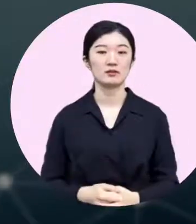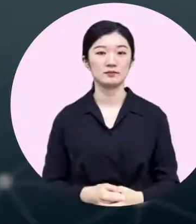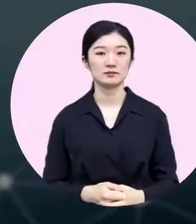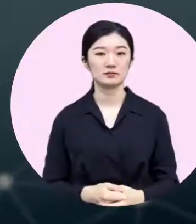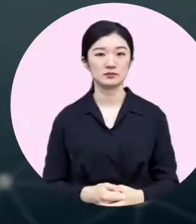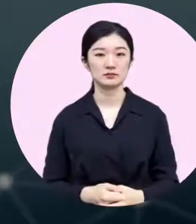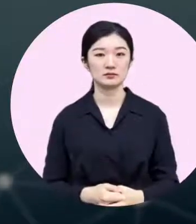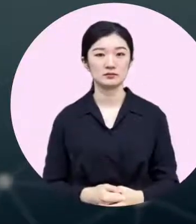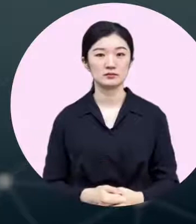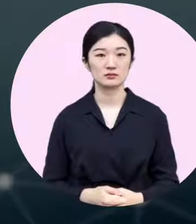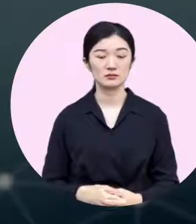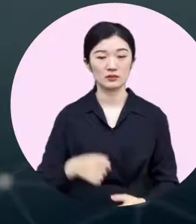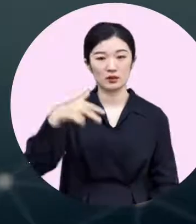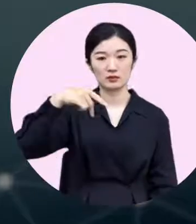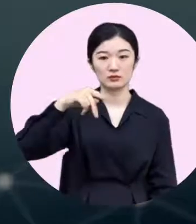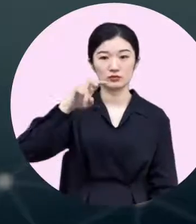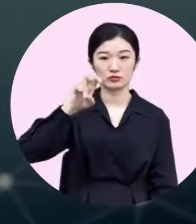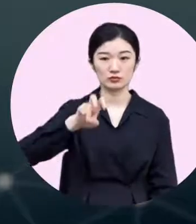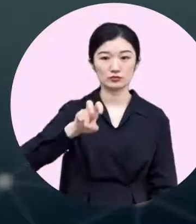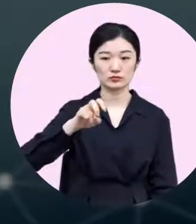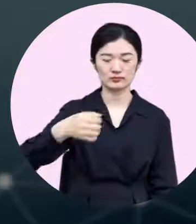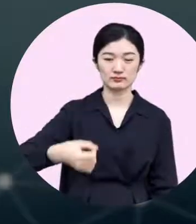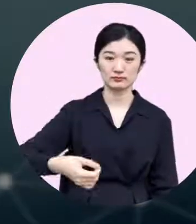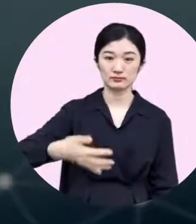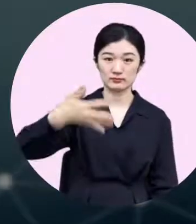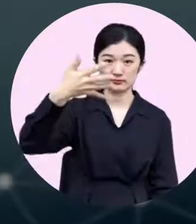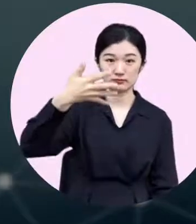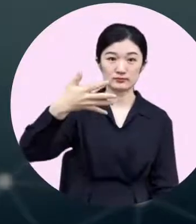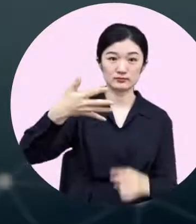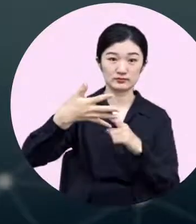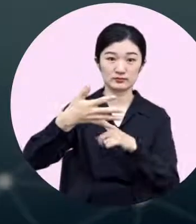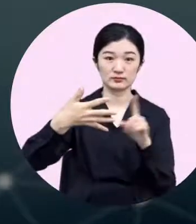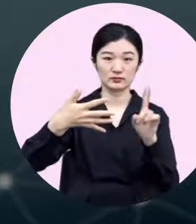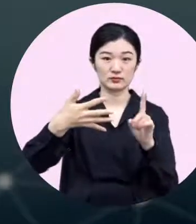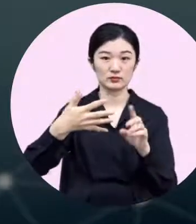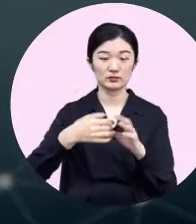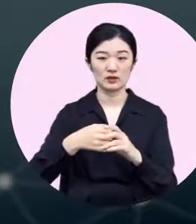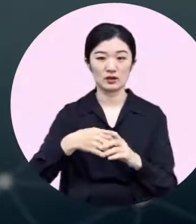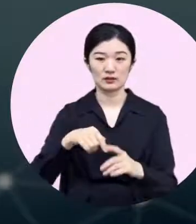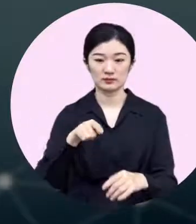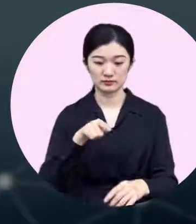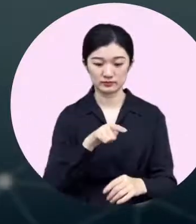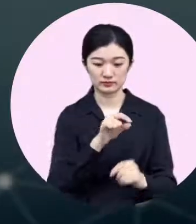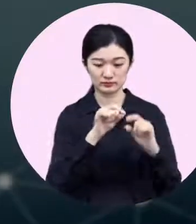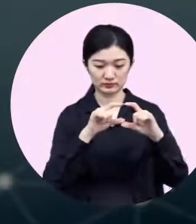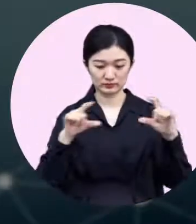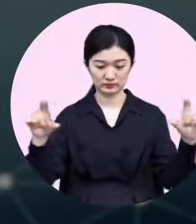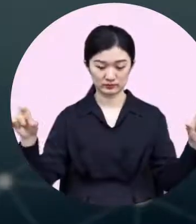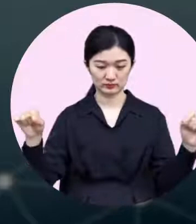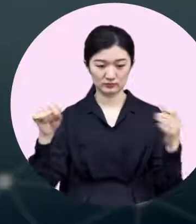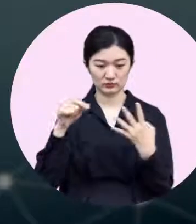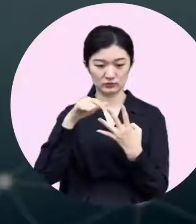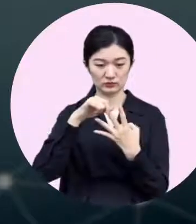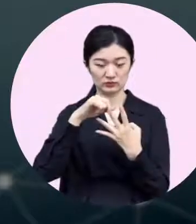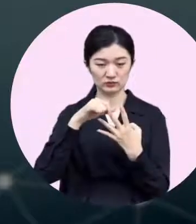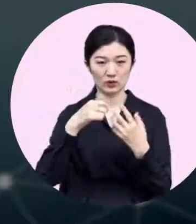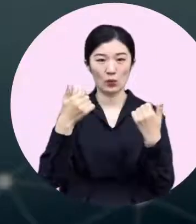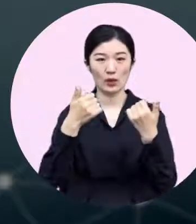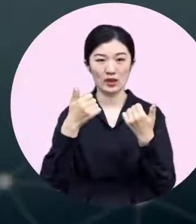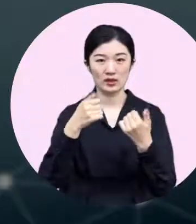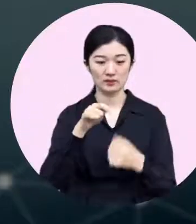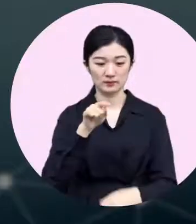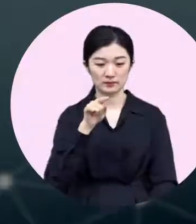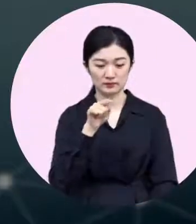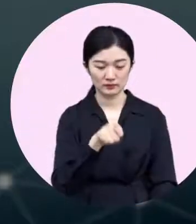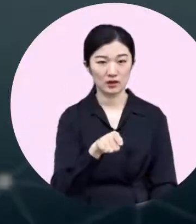먼저 그 줌 앱을 여시면요 이제 로그인된 화면이죠. 여기서 보시면 아래 메뉴 중에 두 번째 회의라는 메뉴가 있어요. 이걸